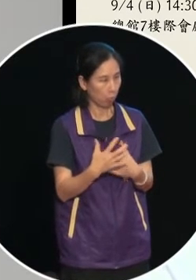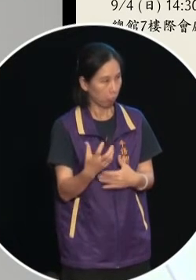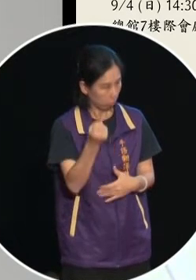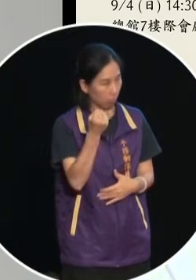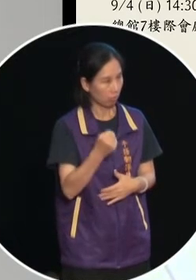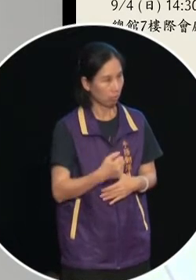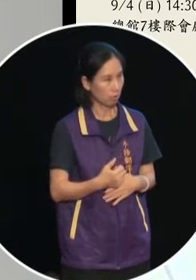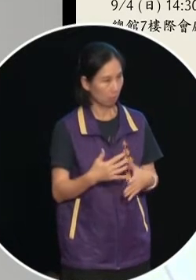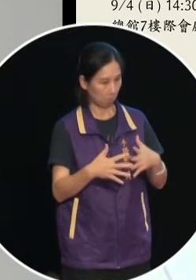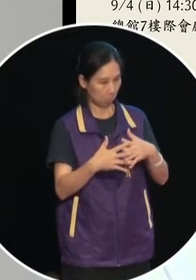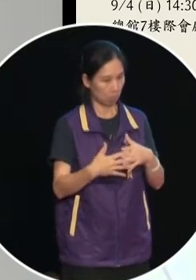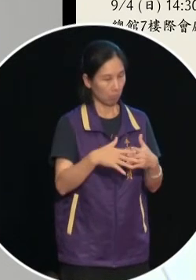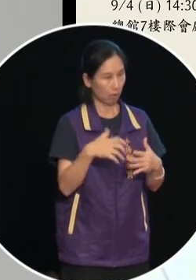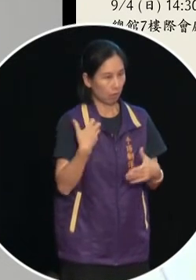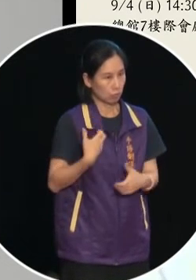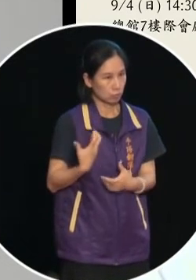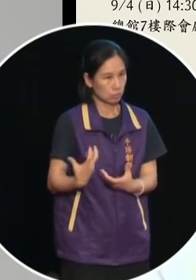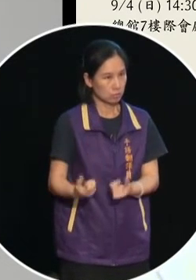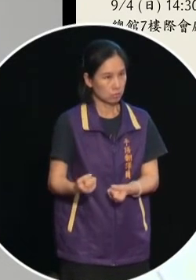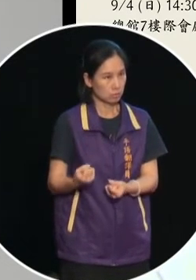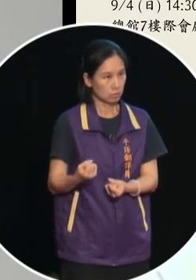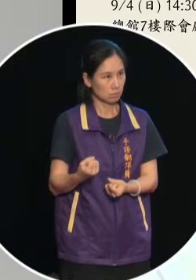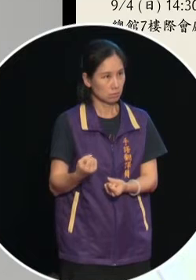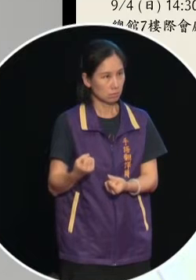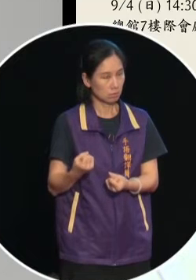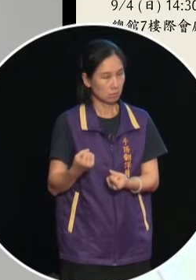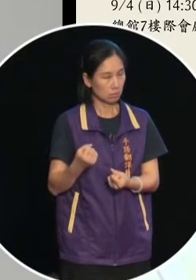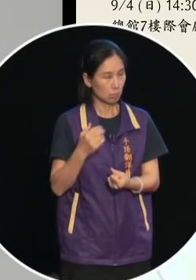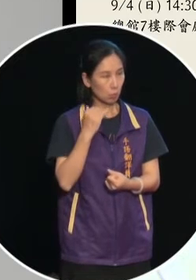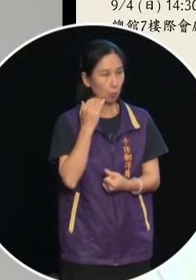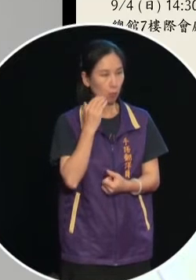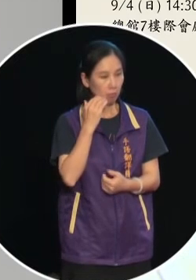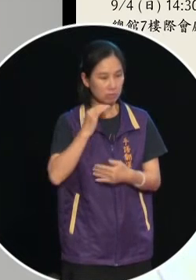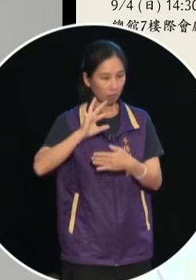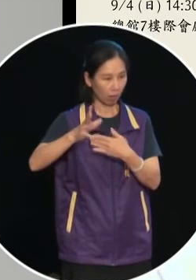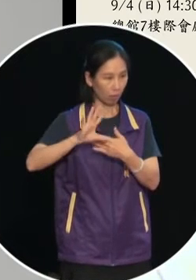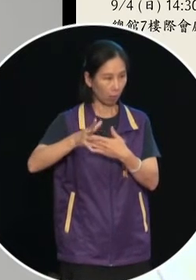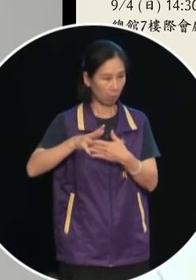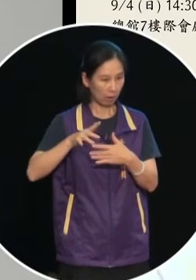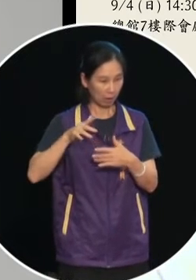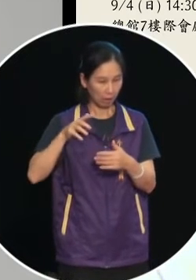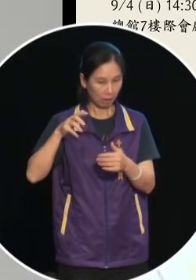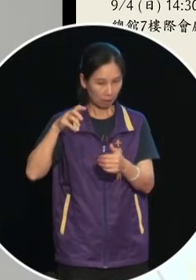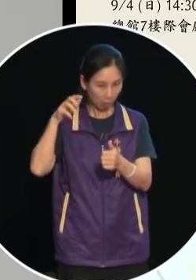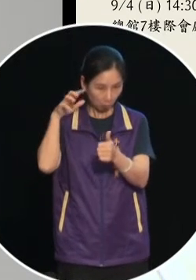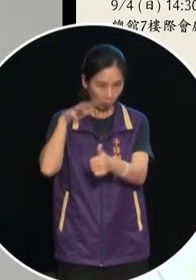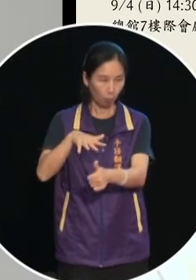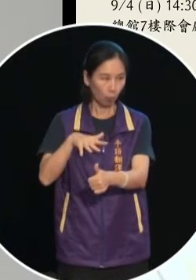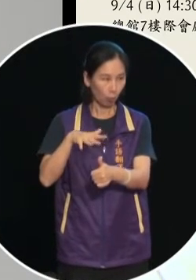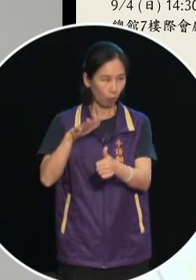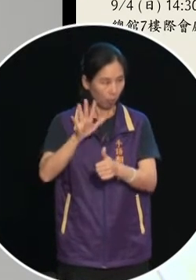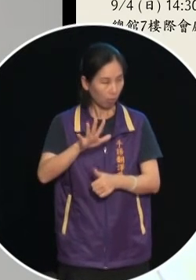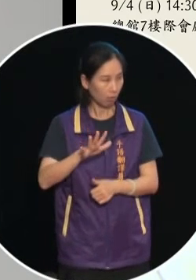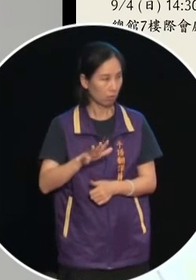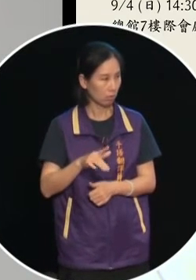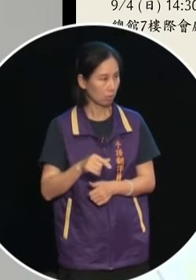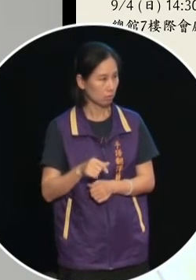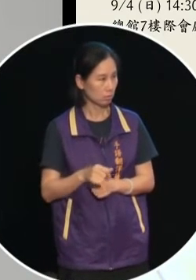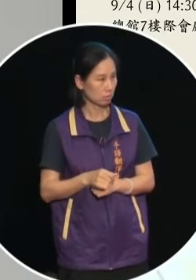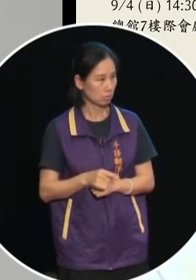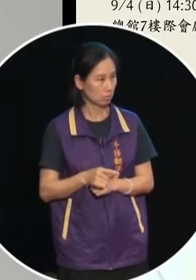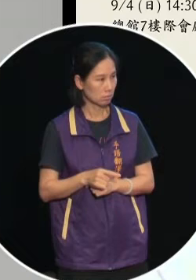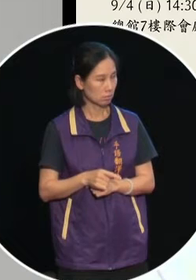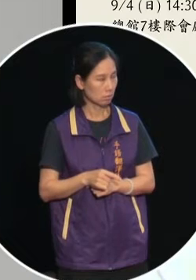美军在日本被攻击的时候，不管是海外也好，我们日本一定要跟美国一起打仗，这个是安保合